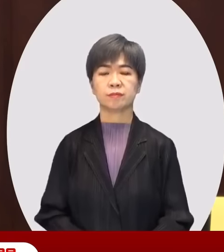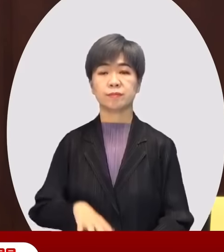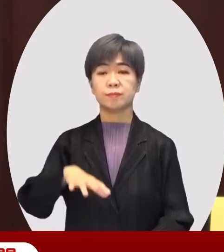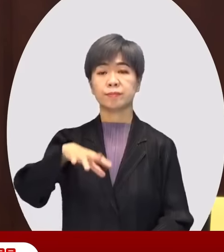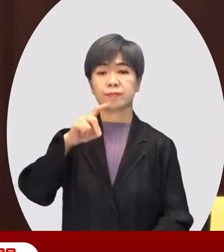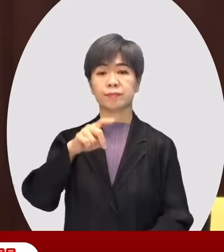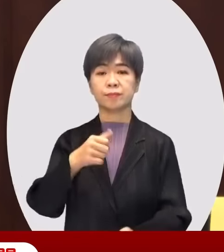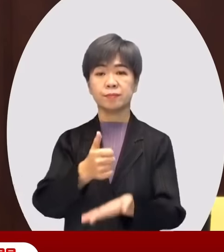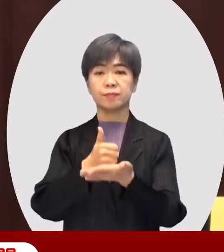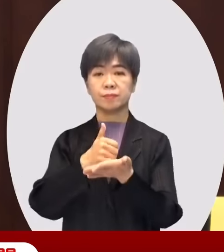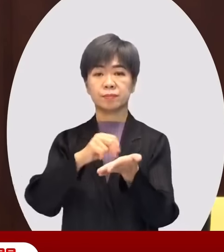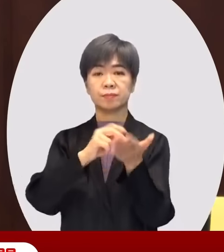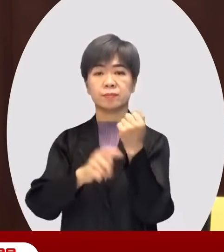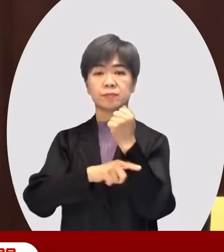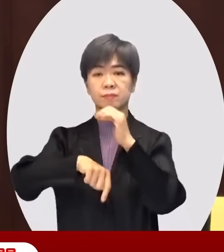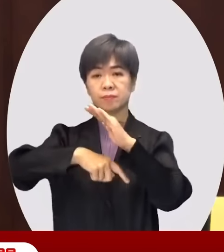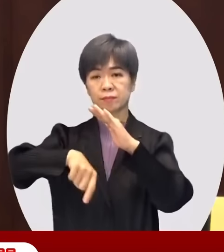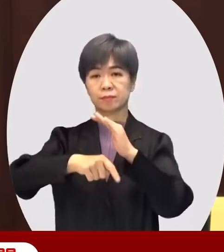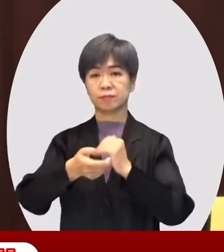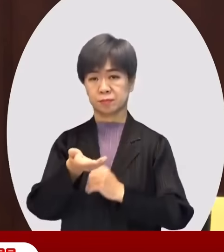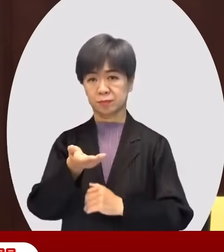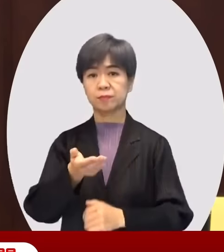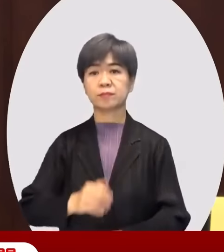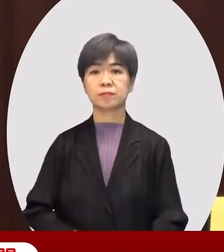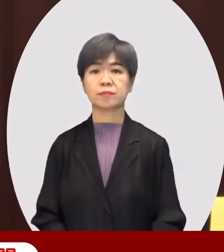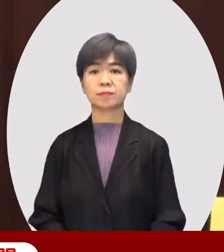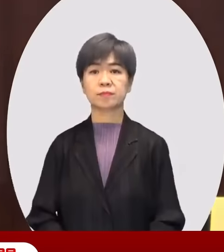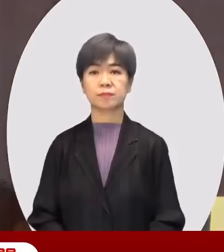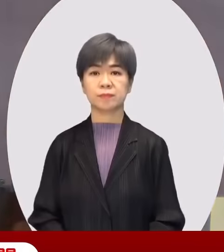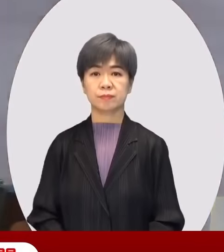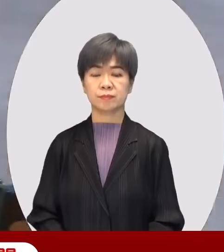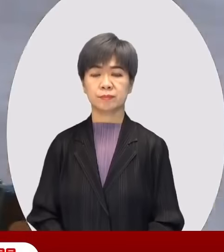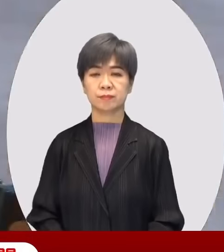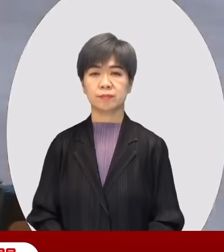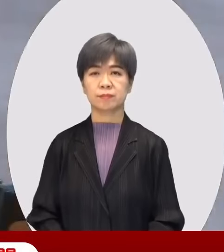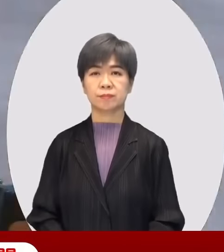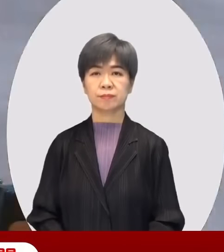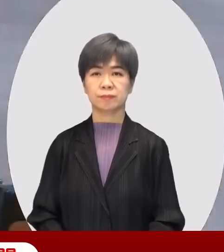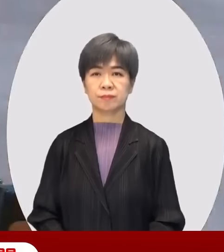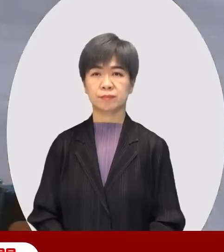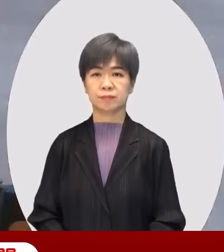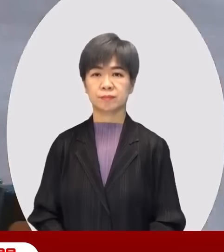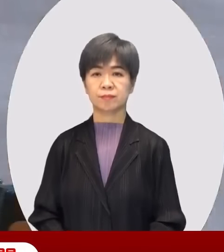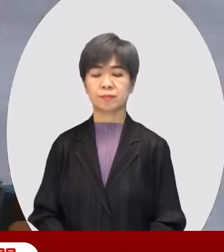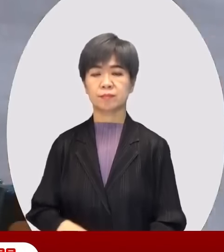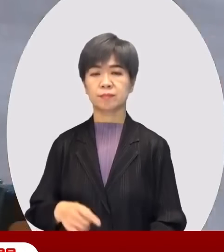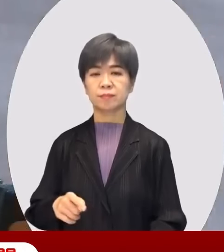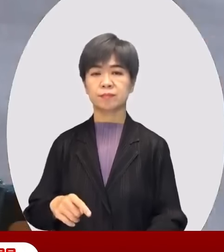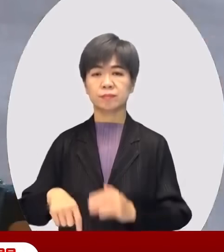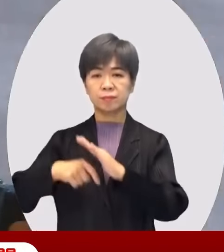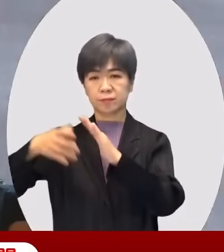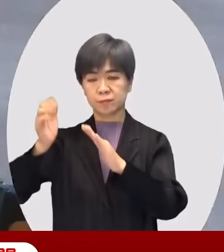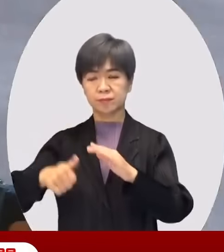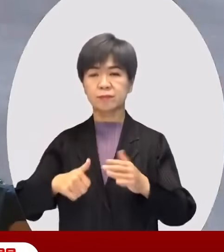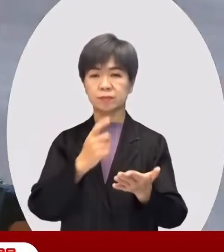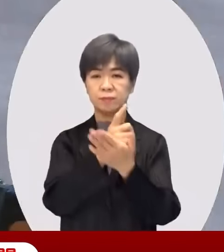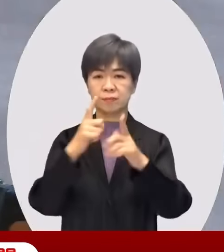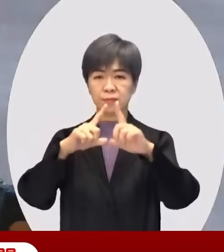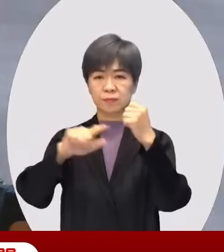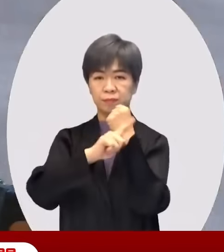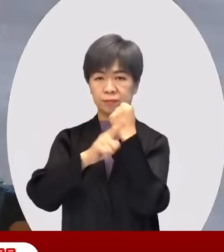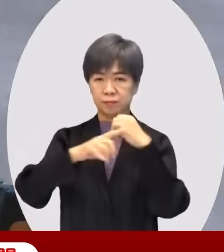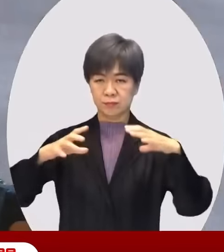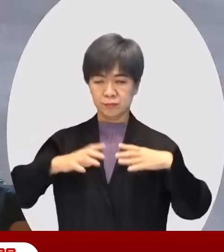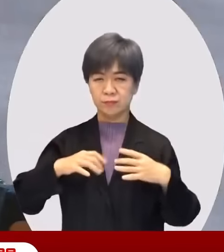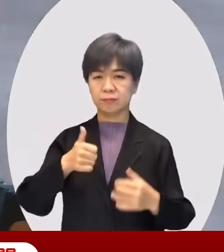好，先请那个相关机关立法院哈。 好，那个大法，不先好，院长以及各位大法官哈，